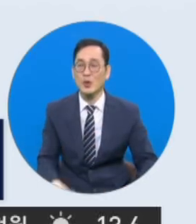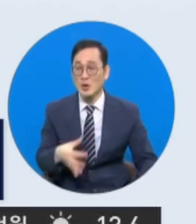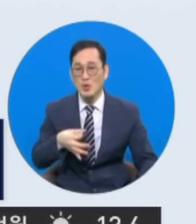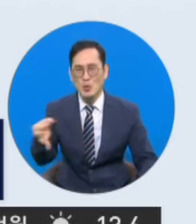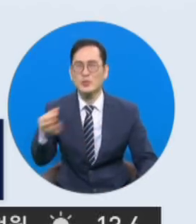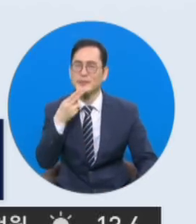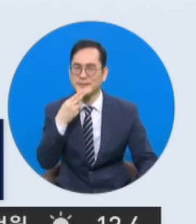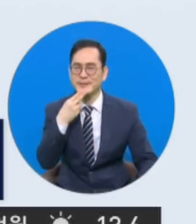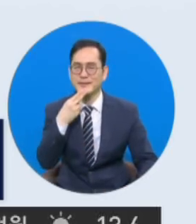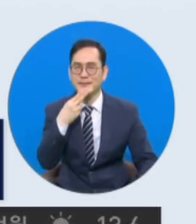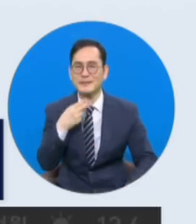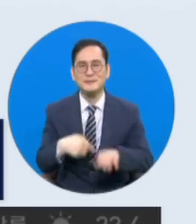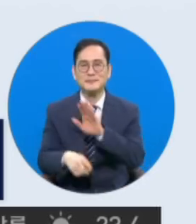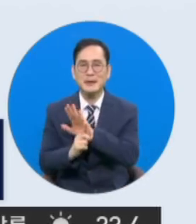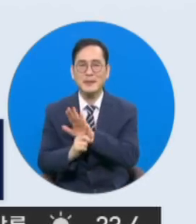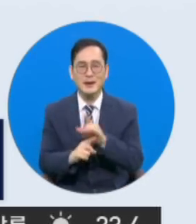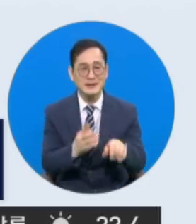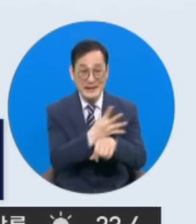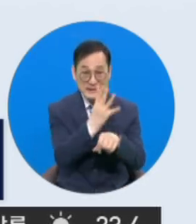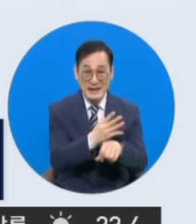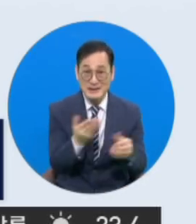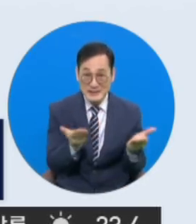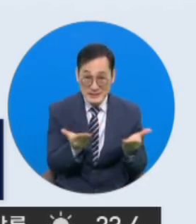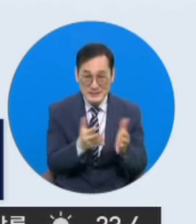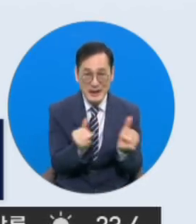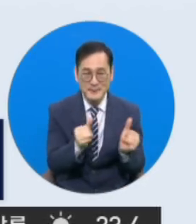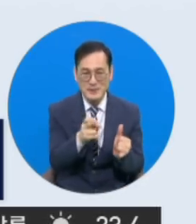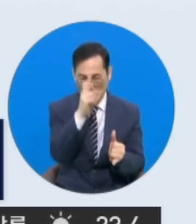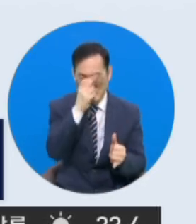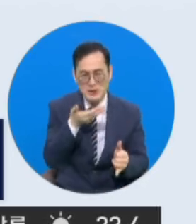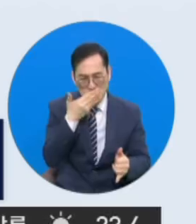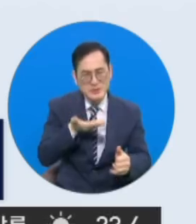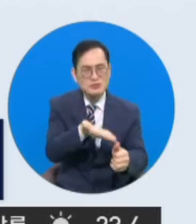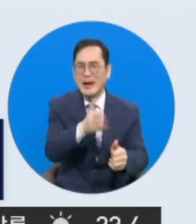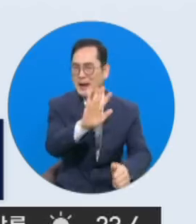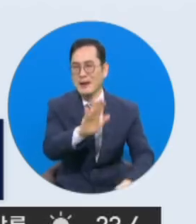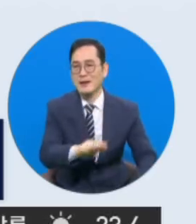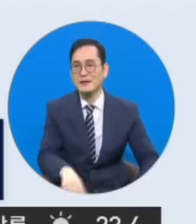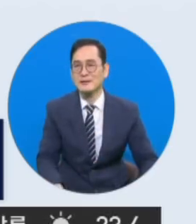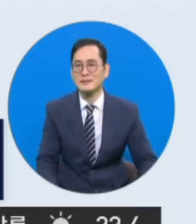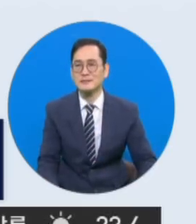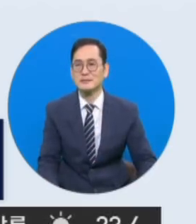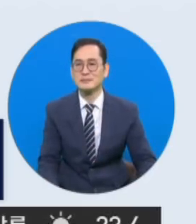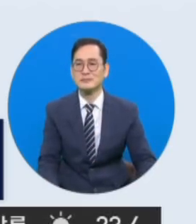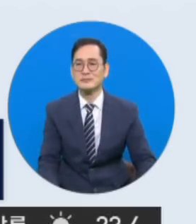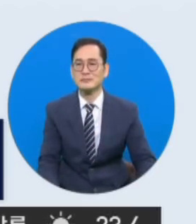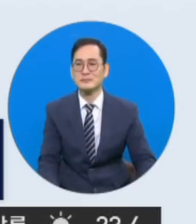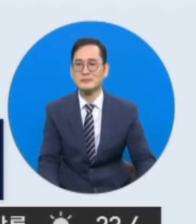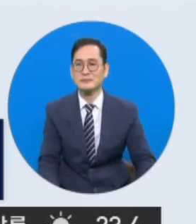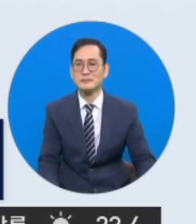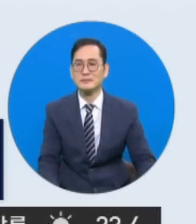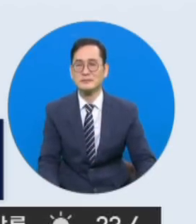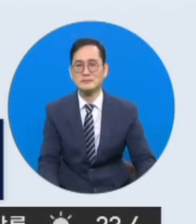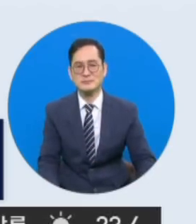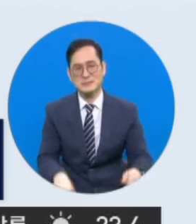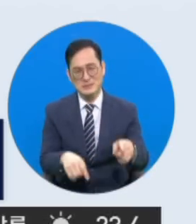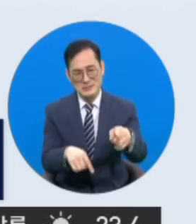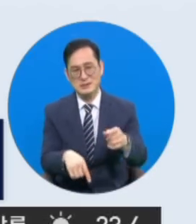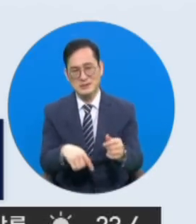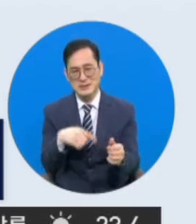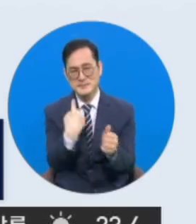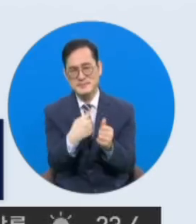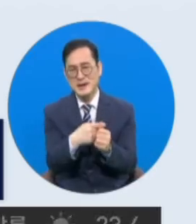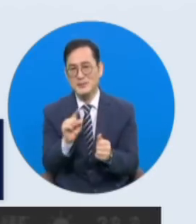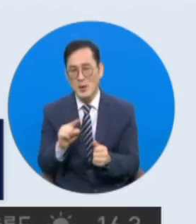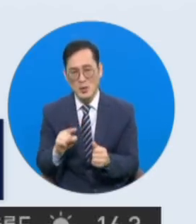공고를 내서 너 열정 페이 아니냐 이런게 논란이 이렇습니다 비판 댓글 노동법 지켜가면서 채용해라 열정 페이